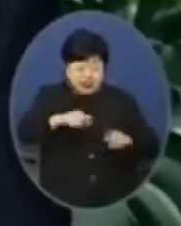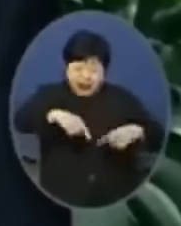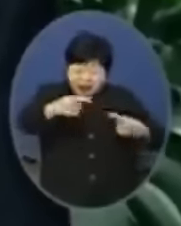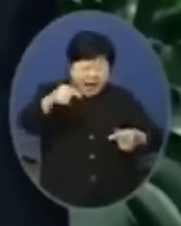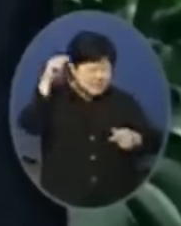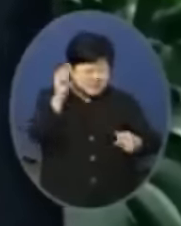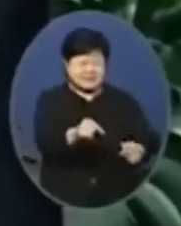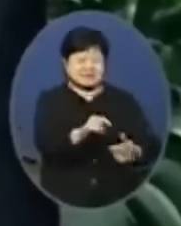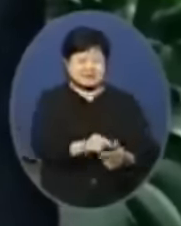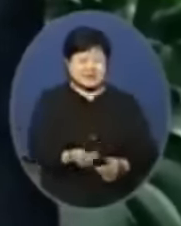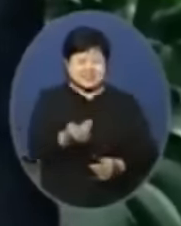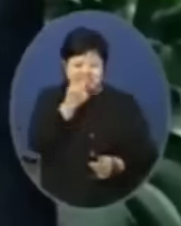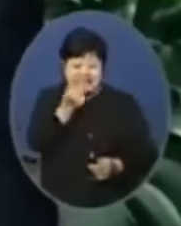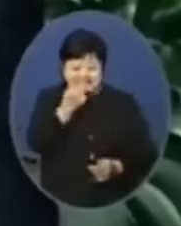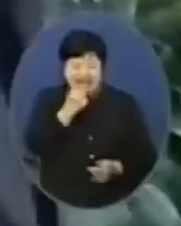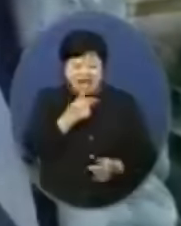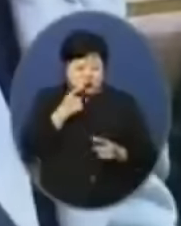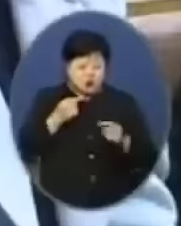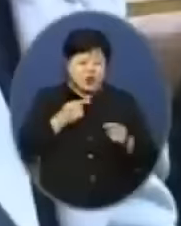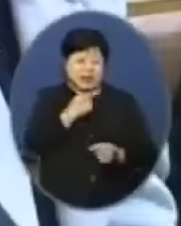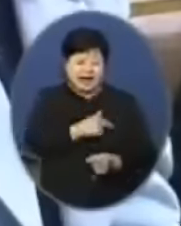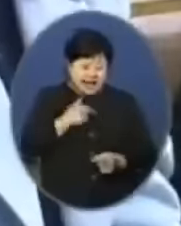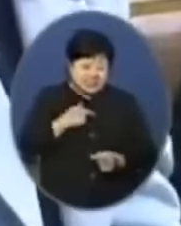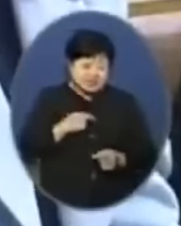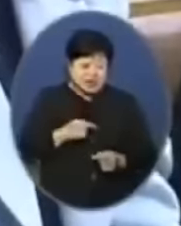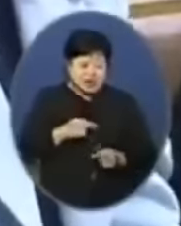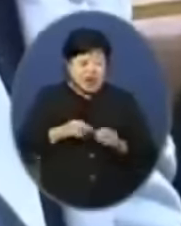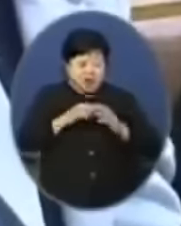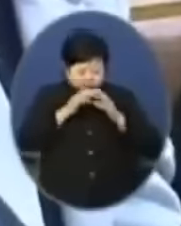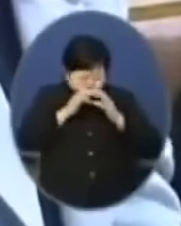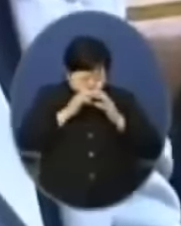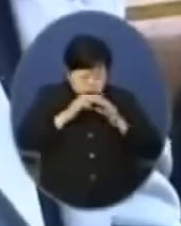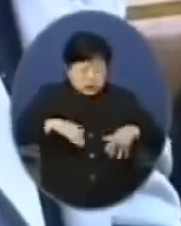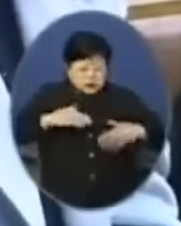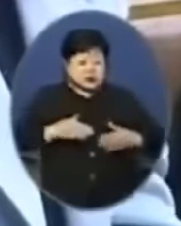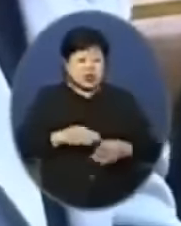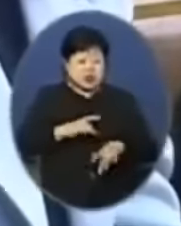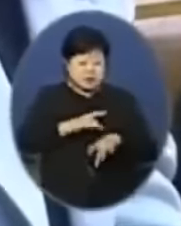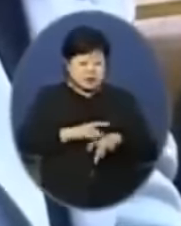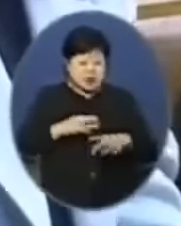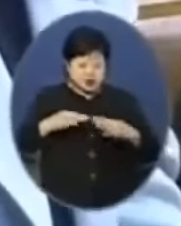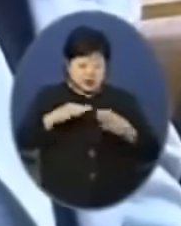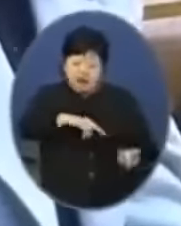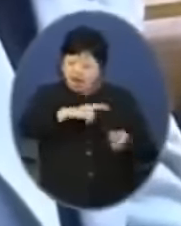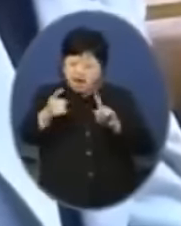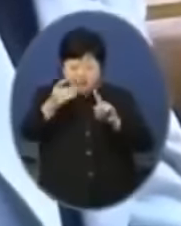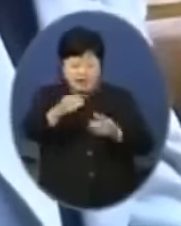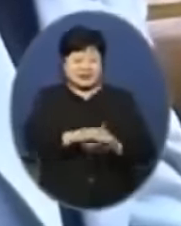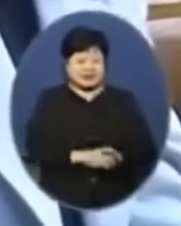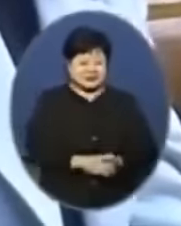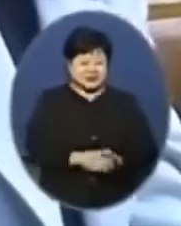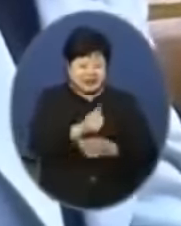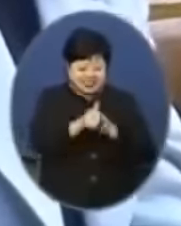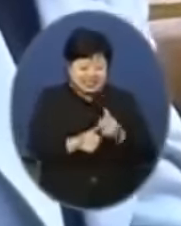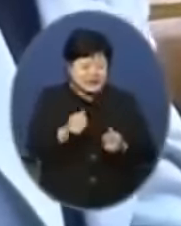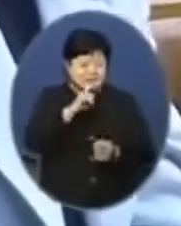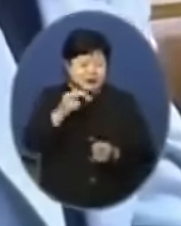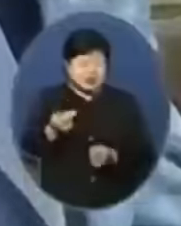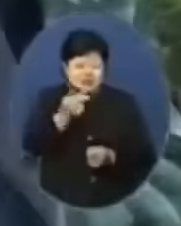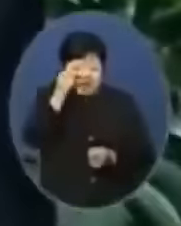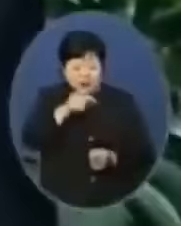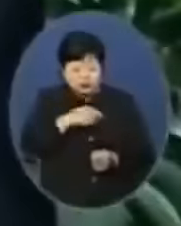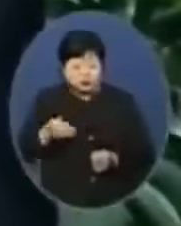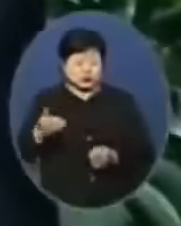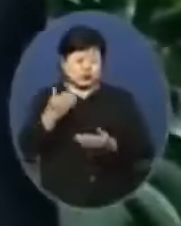들어가라. 생기야 조용히 가슴속에 불어와서 뼈다귀를 살아일어나게 하라. 하나님이여